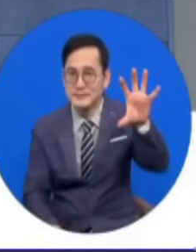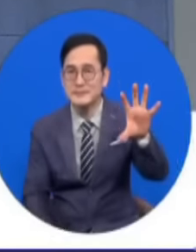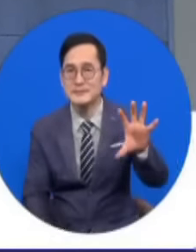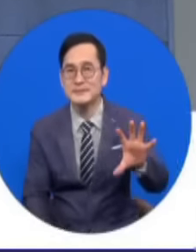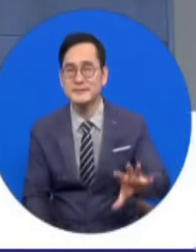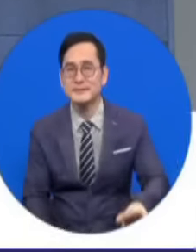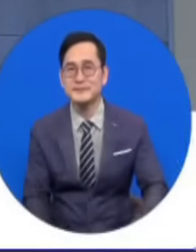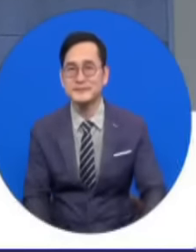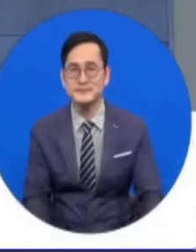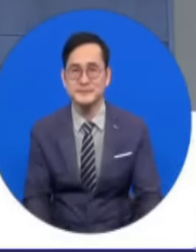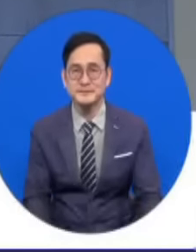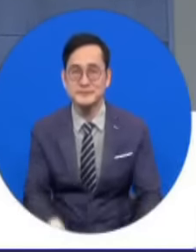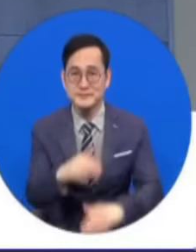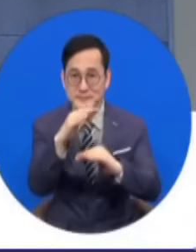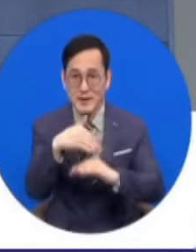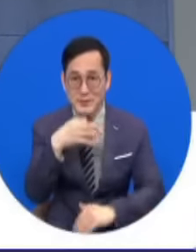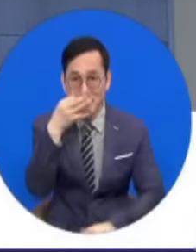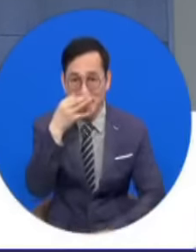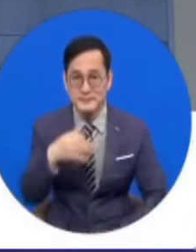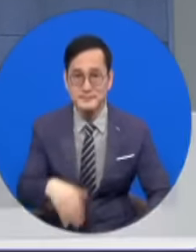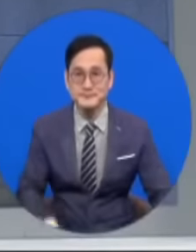올렸습니다음 함께